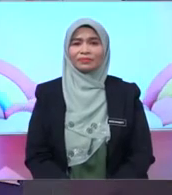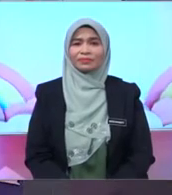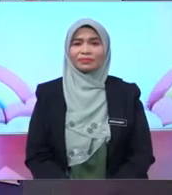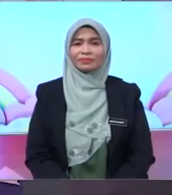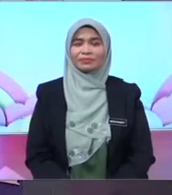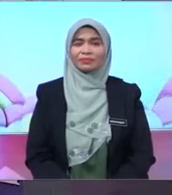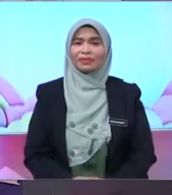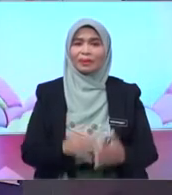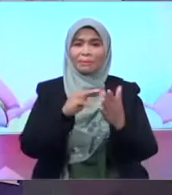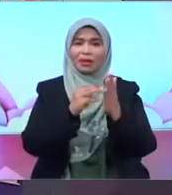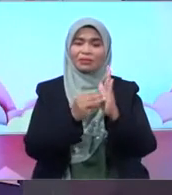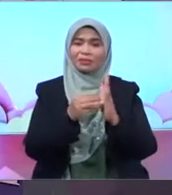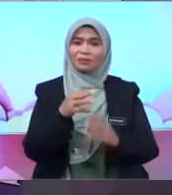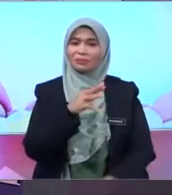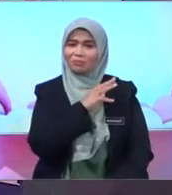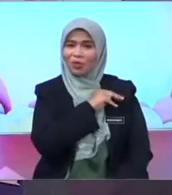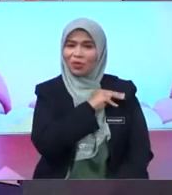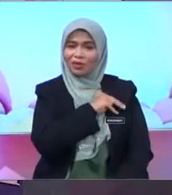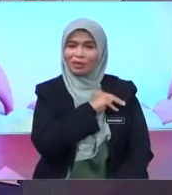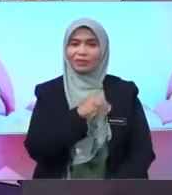hai oke maksud mode